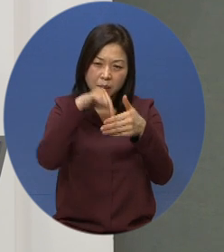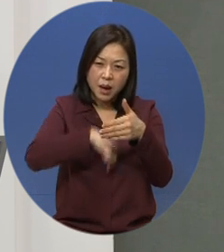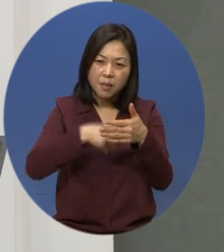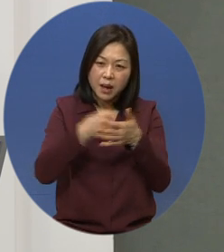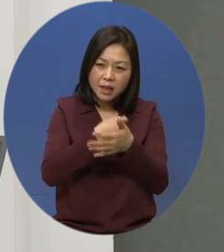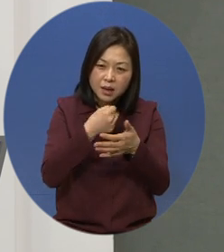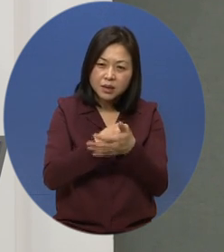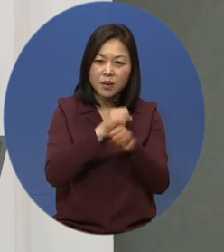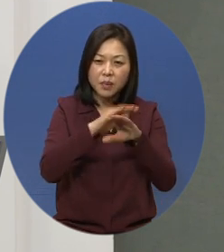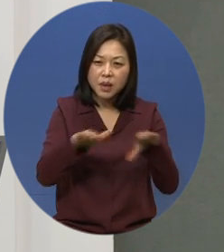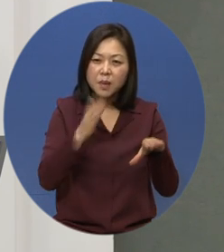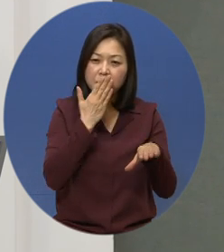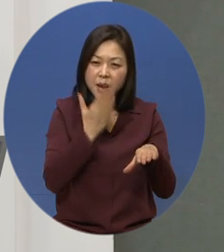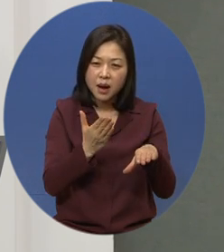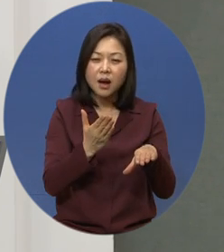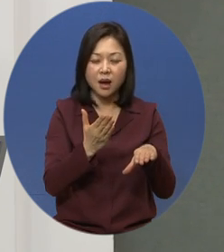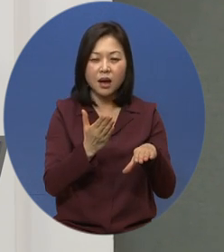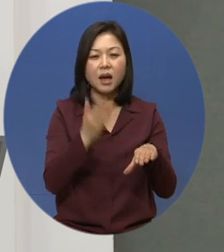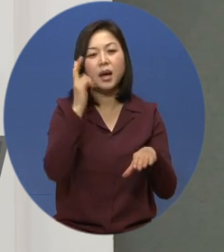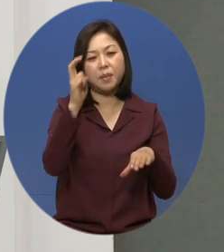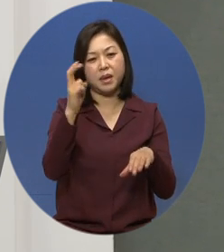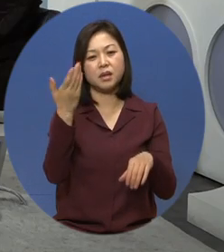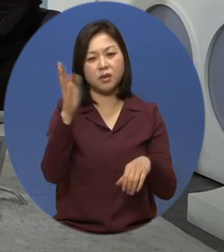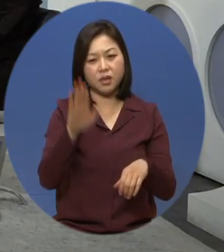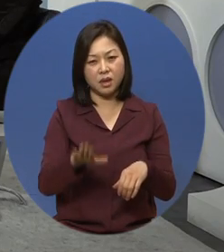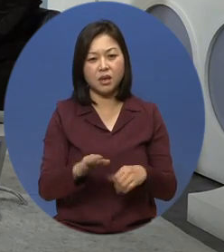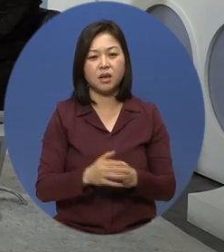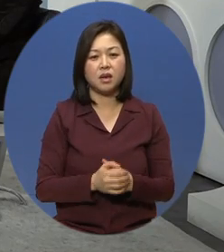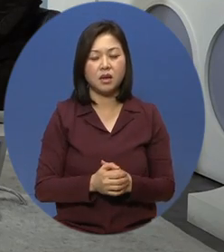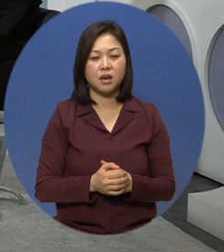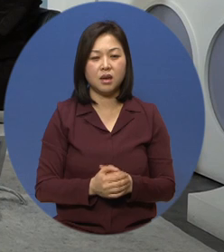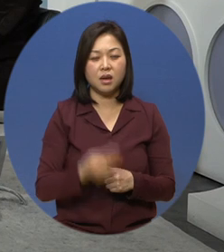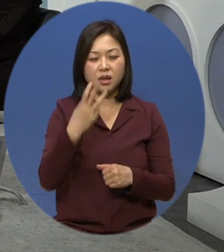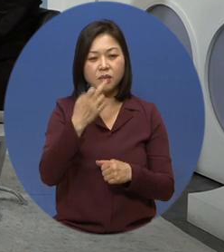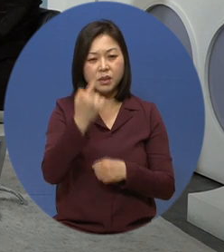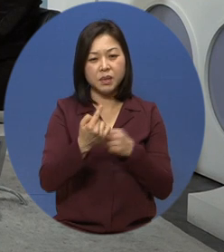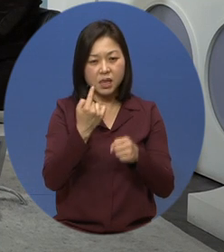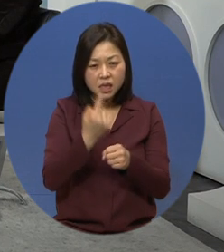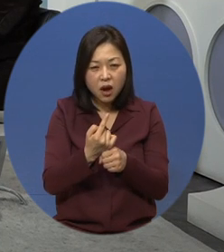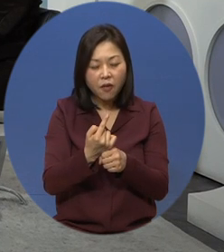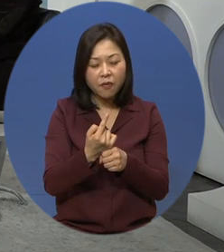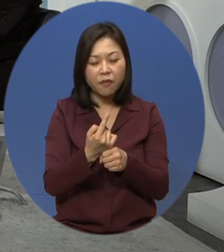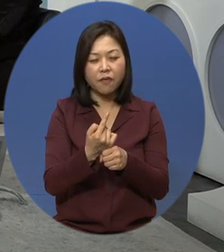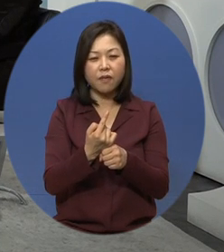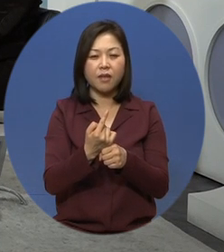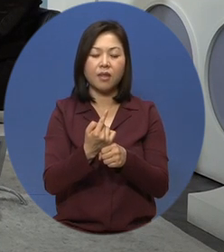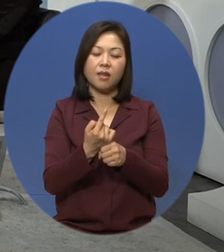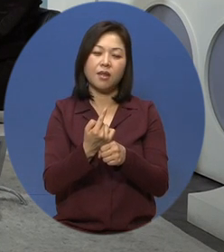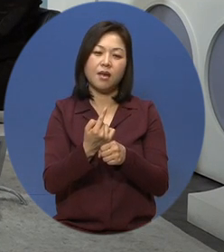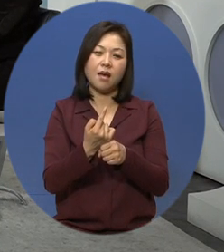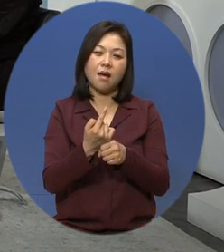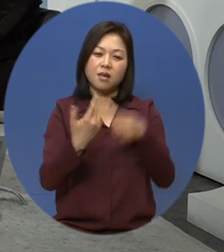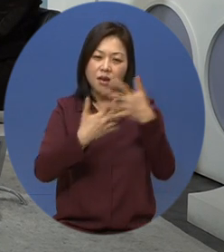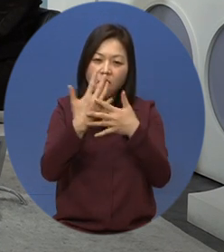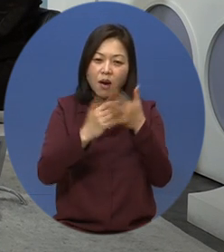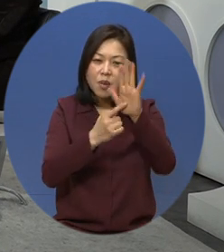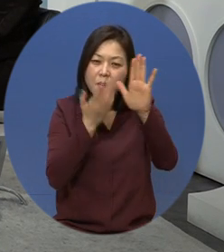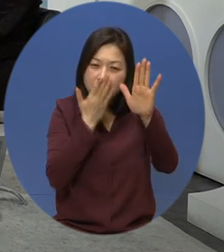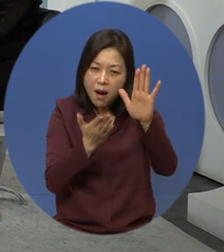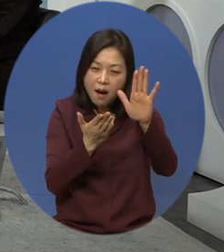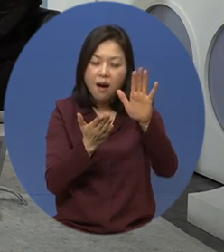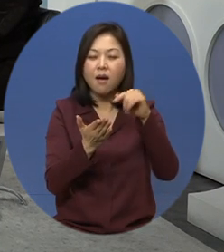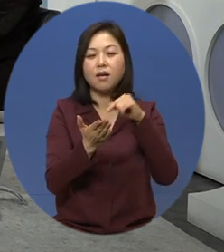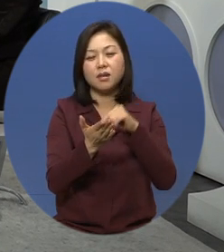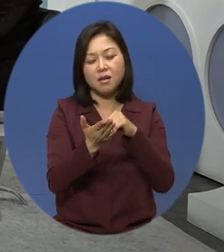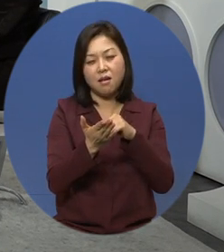좀더 빨리 풀렸을 텐데 31년 만에 에 영화 권을 따서 극장에